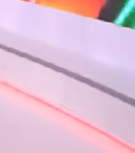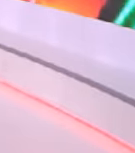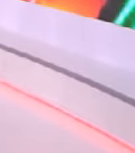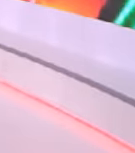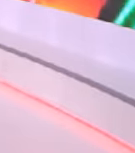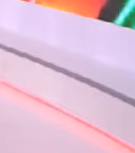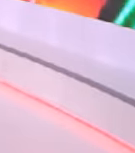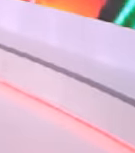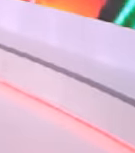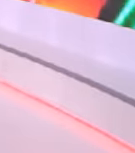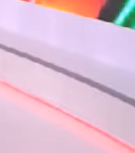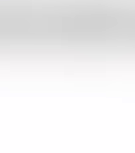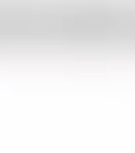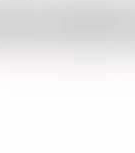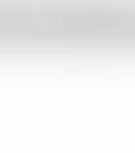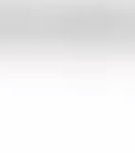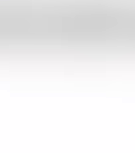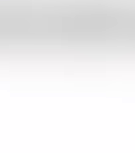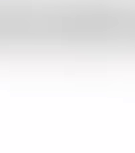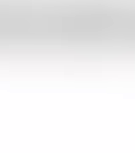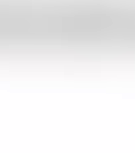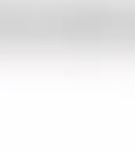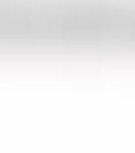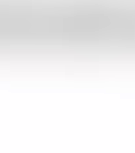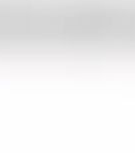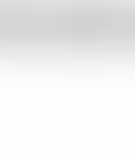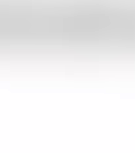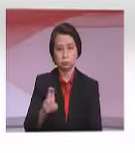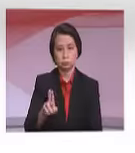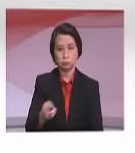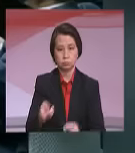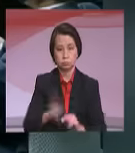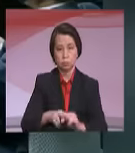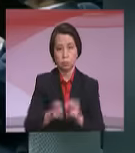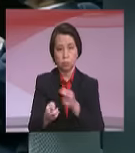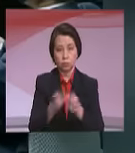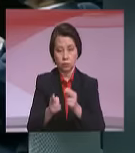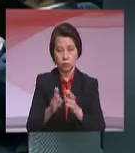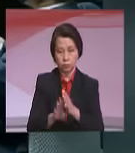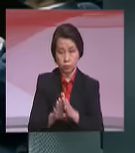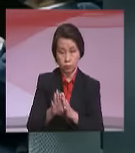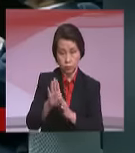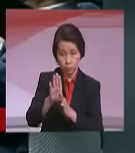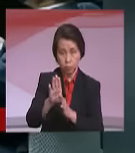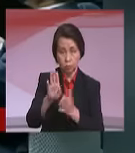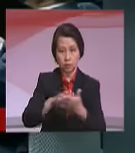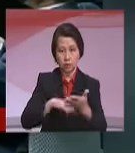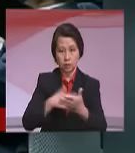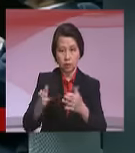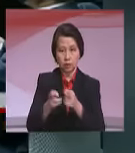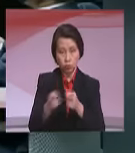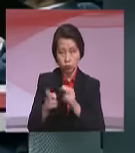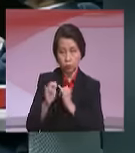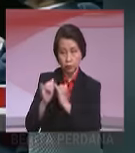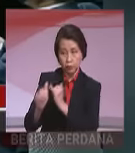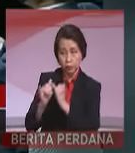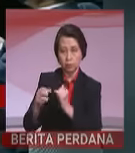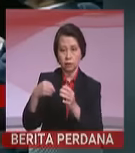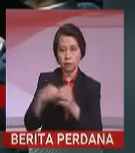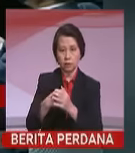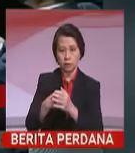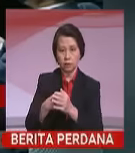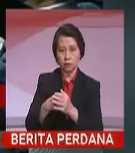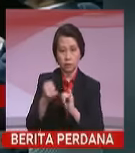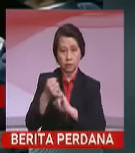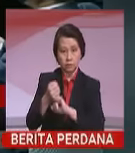setempat. Hishamuddin turut memberi penekanan keperluan ASEAN EU menggandakan usaha membangunkan rangka usaha sama terutama dalam